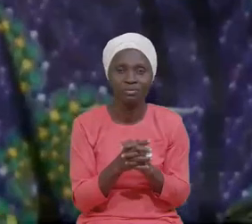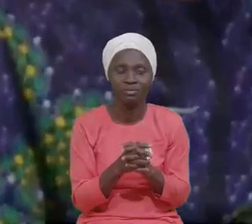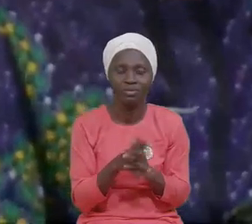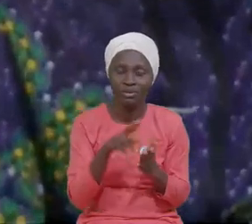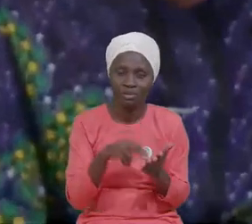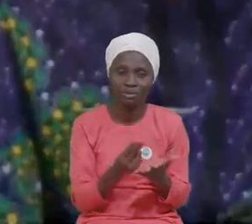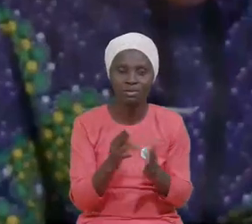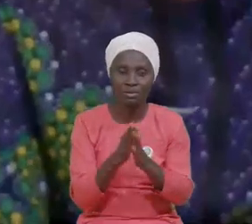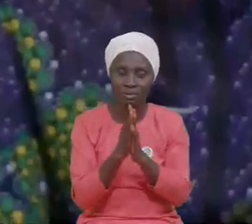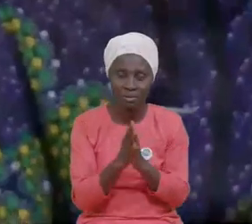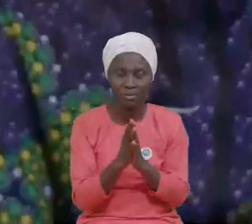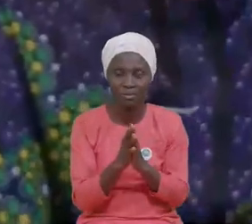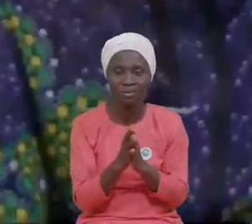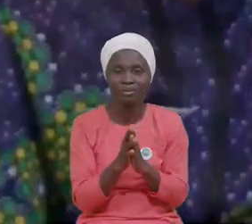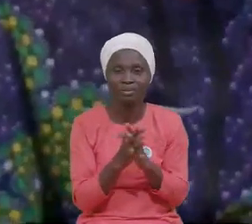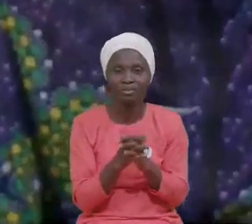De l'homme intérieur, lève-toi.